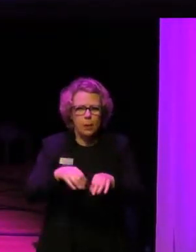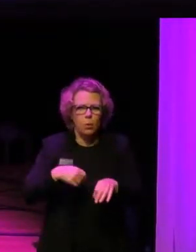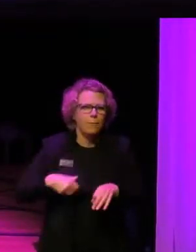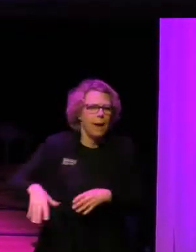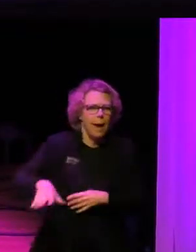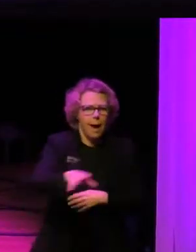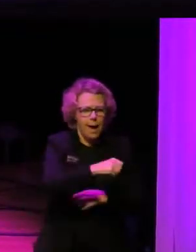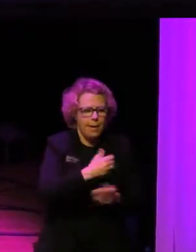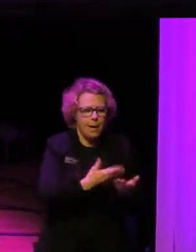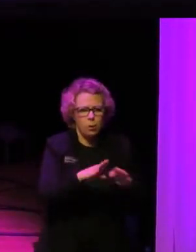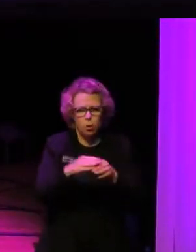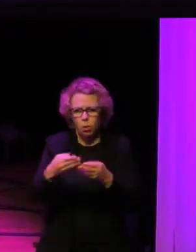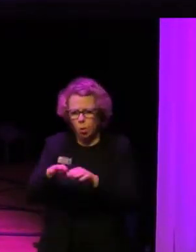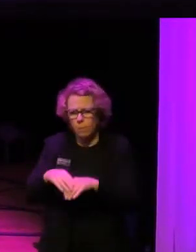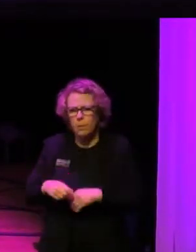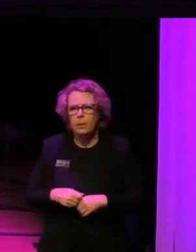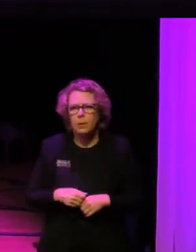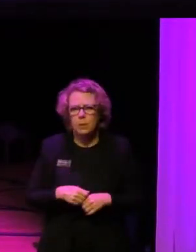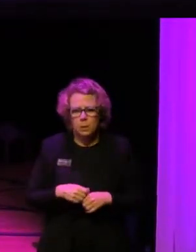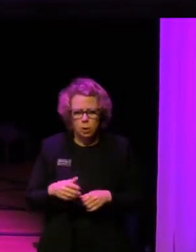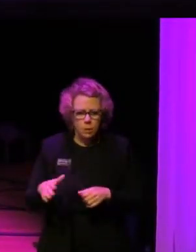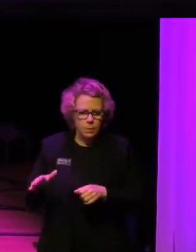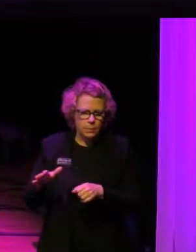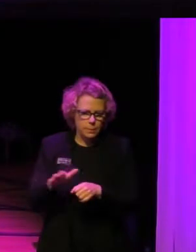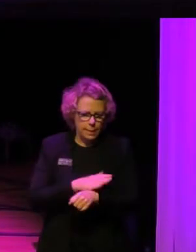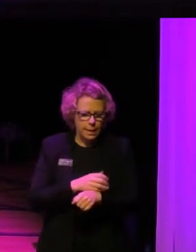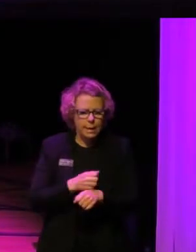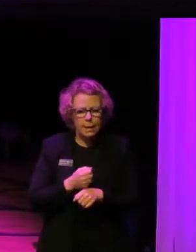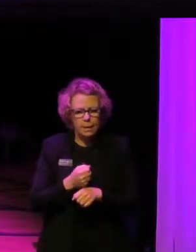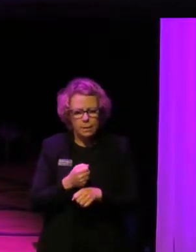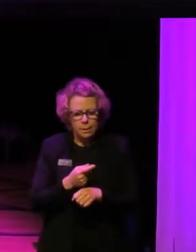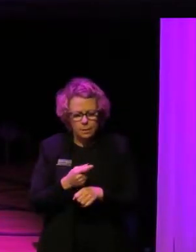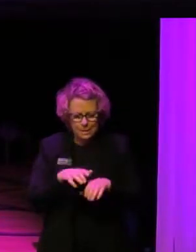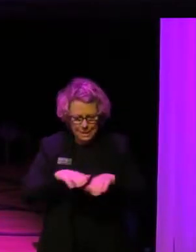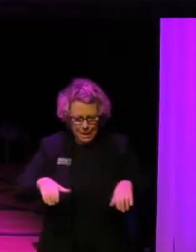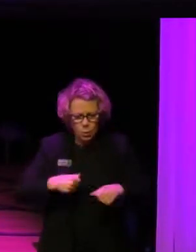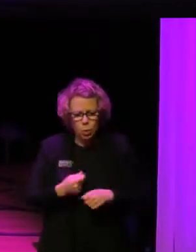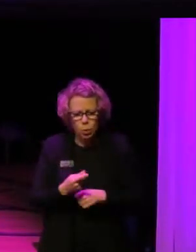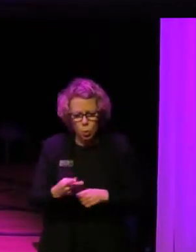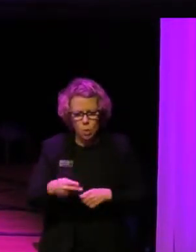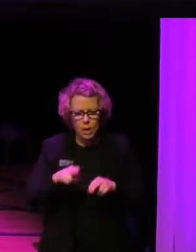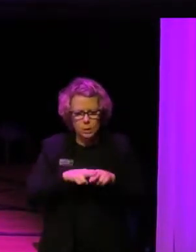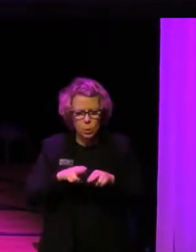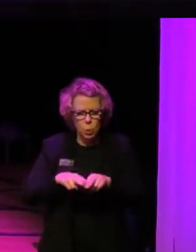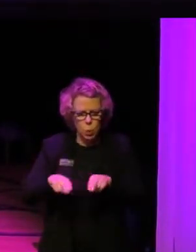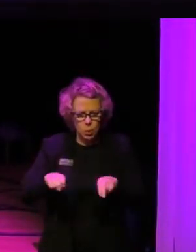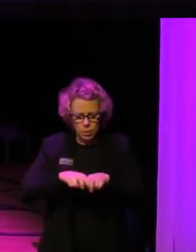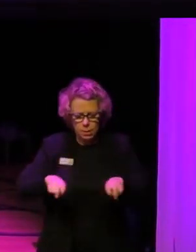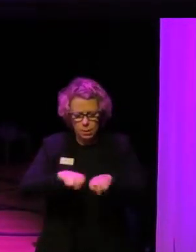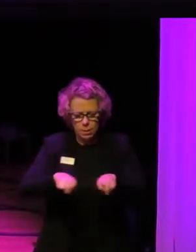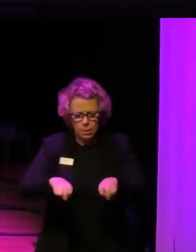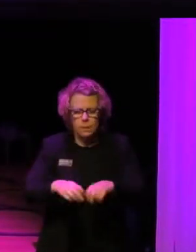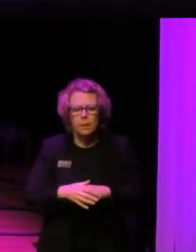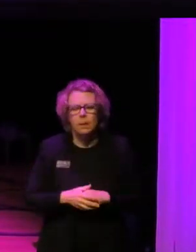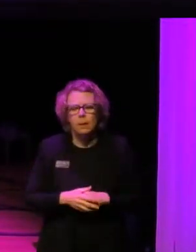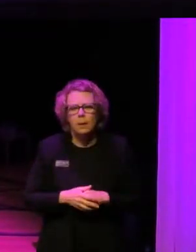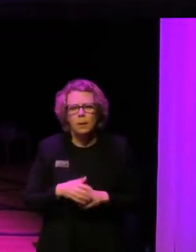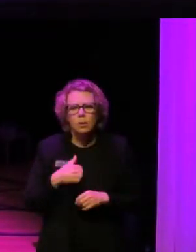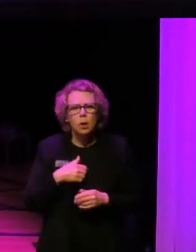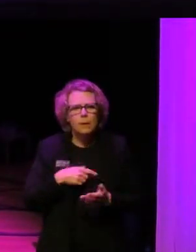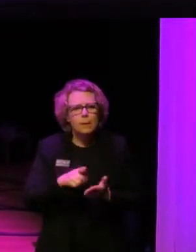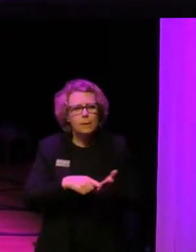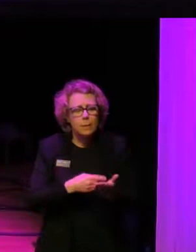scener och salar. Den täcker scenen och ett par stolrader. Och sen vill jag också tipsa om att vi idag